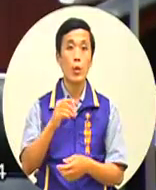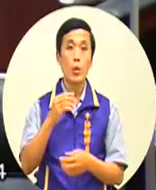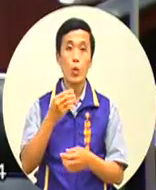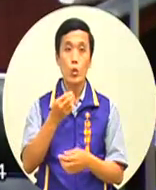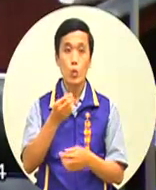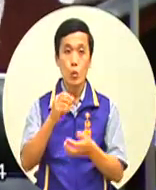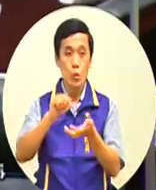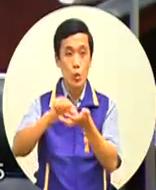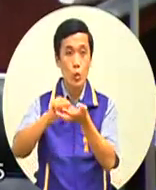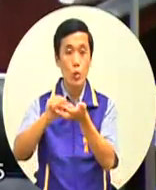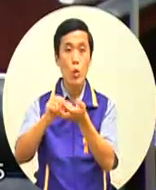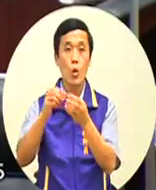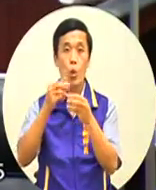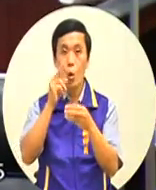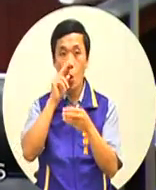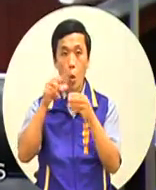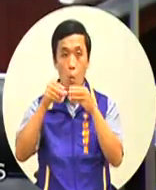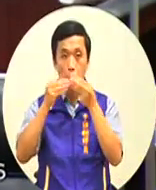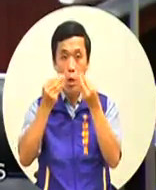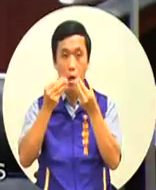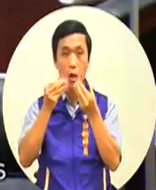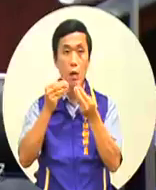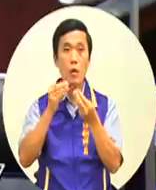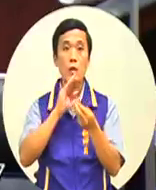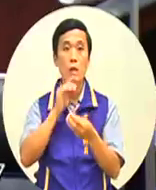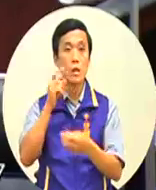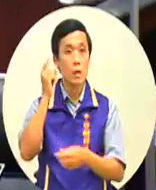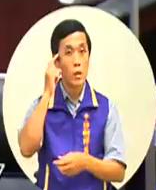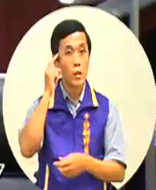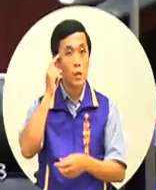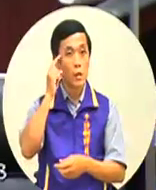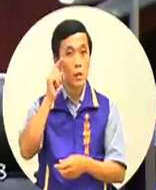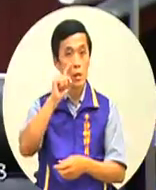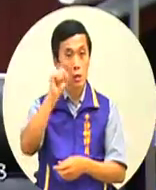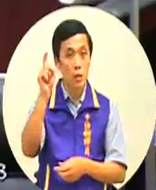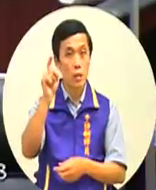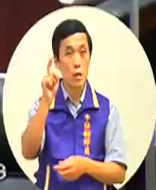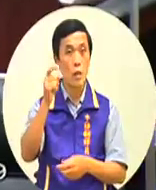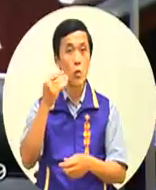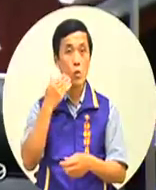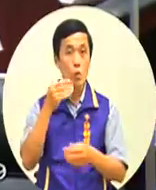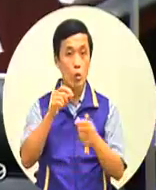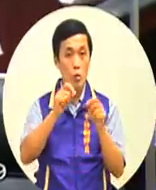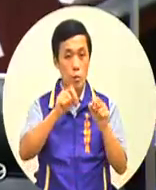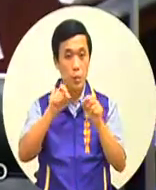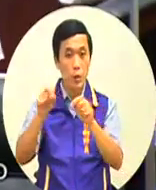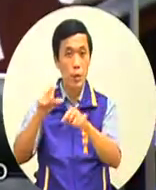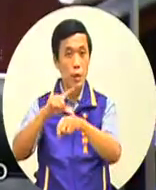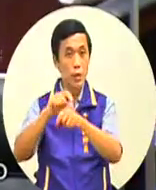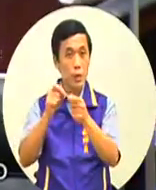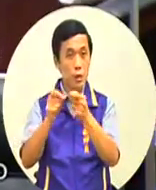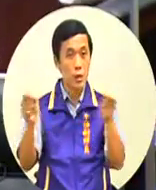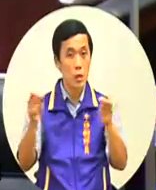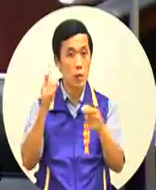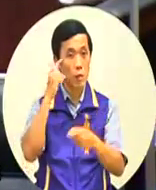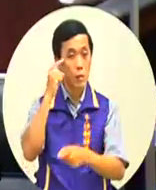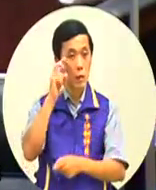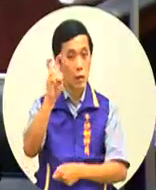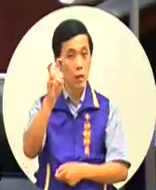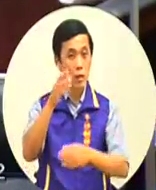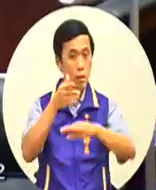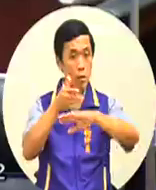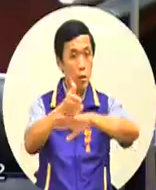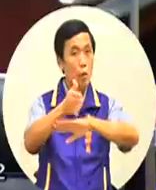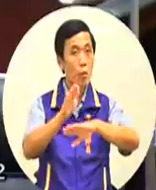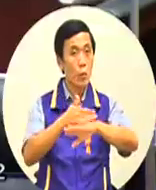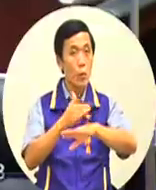限十天，较猛的、较拖久的，不会超过二十天。你